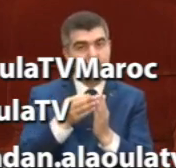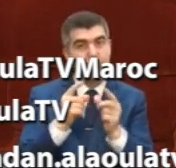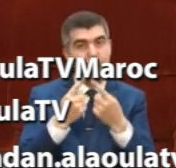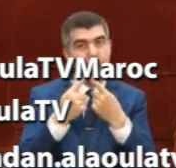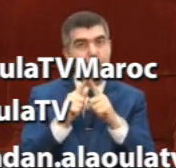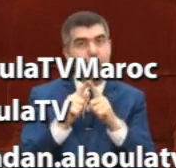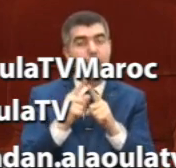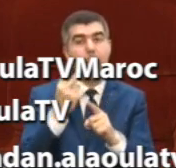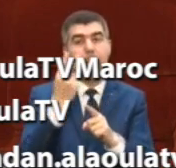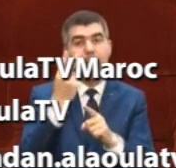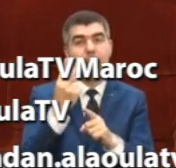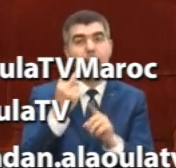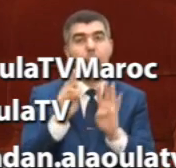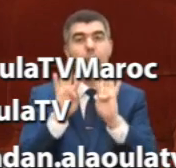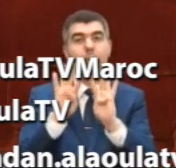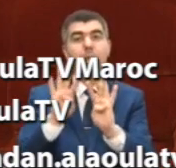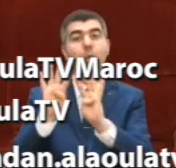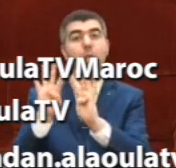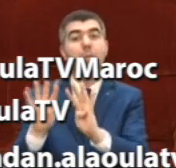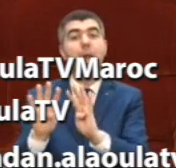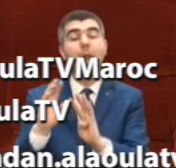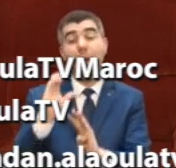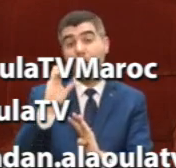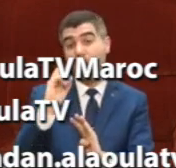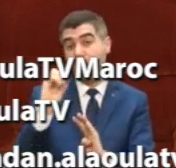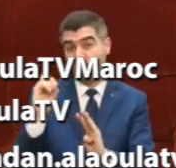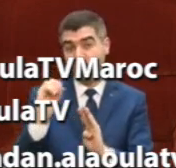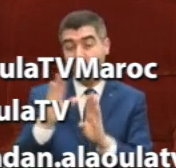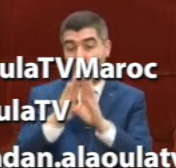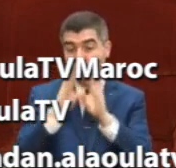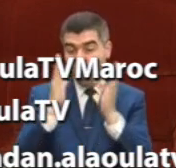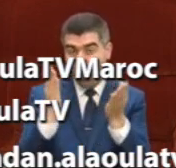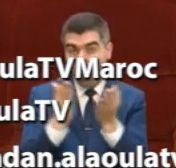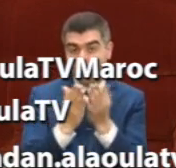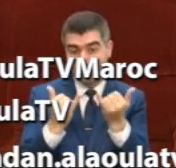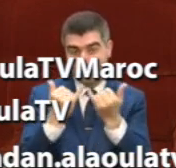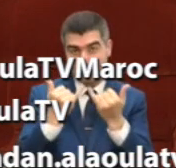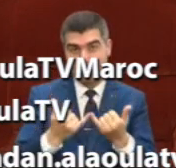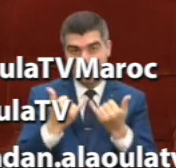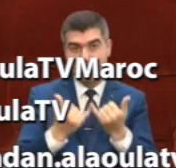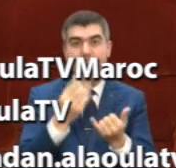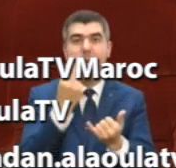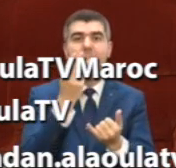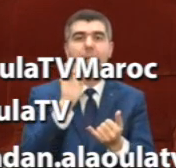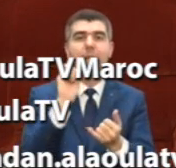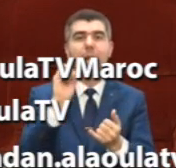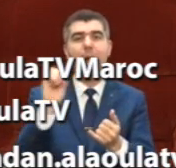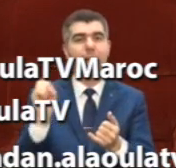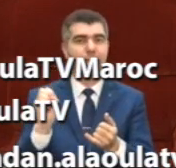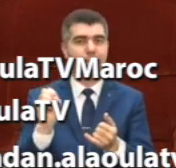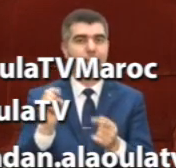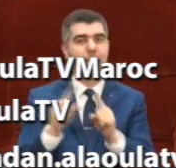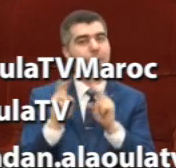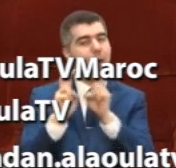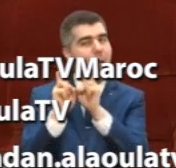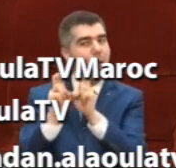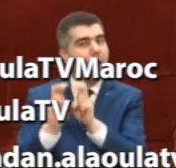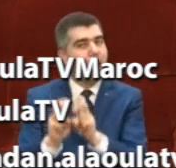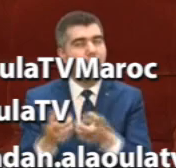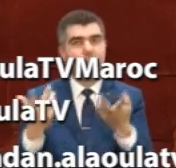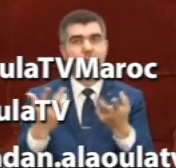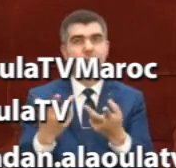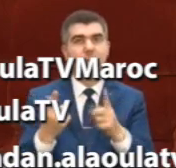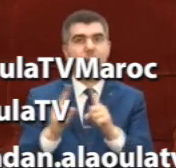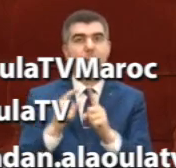حوالي 288,000، لكن العدد اللي عندنا اليوم عمليا هو 30,000. إذا عدد ضعيف وضعيف جدا إلى